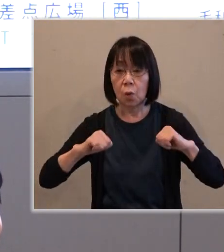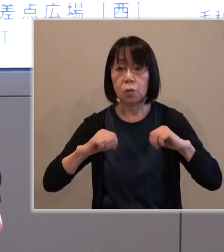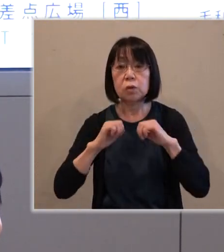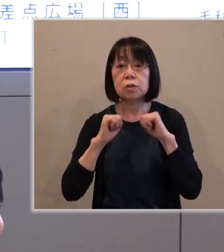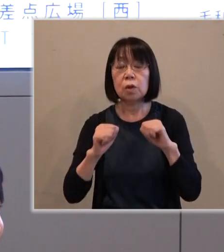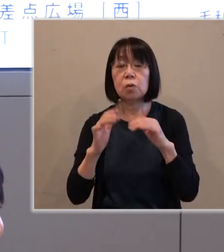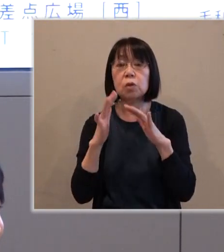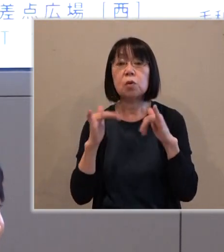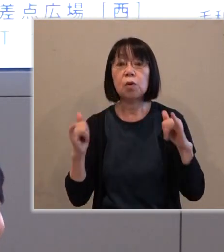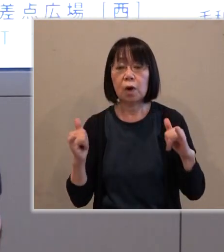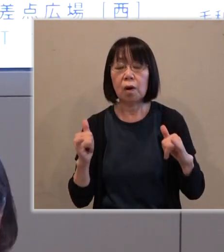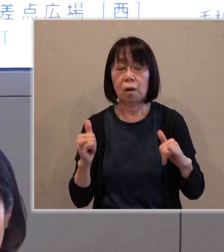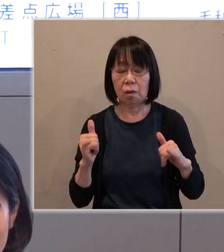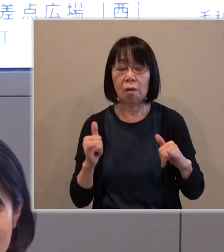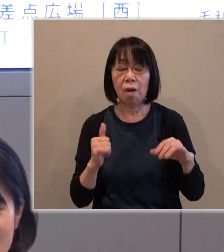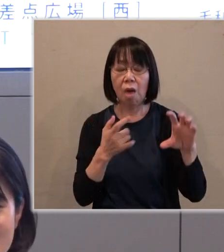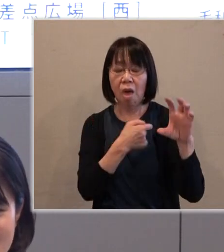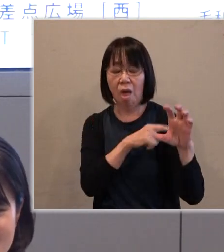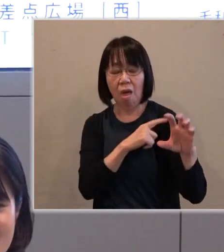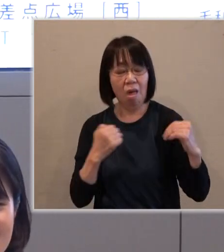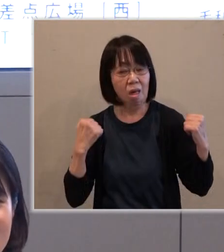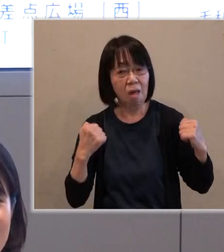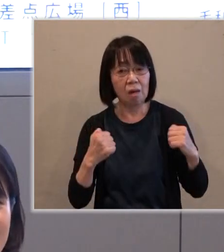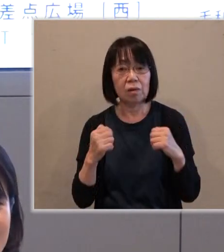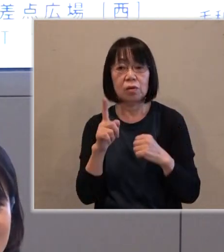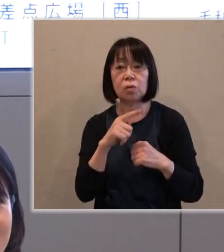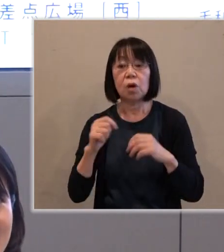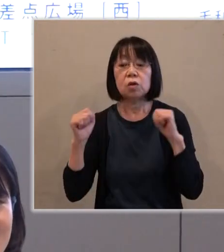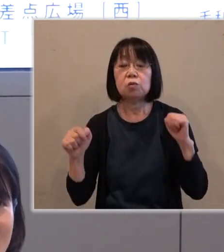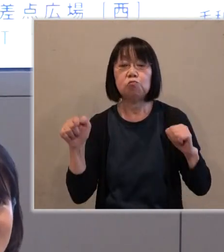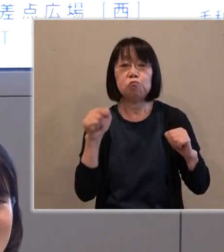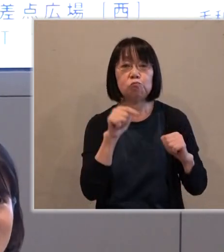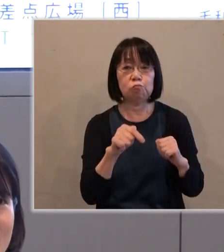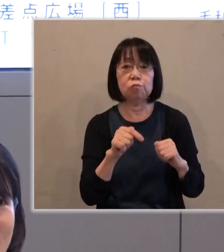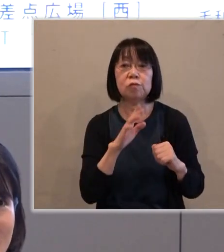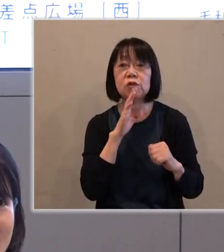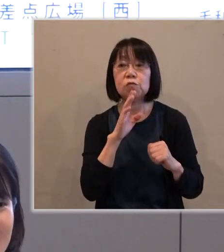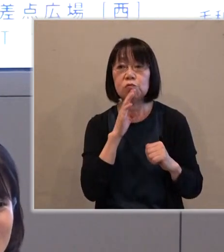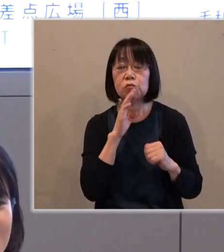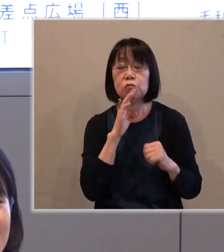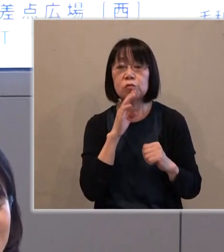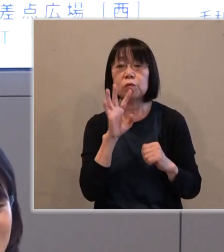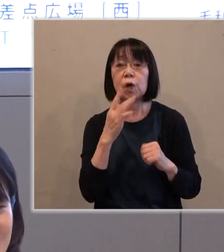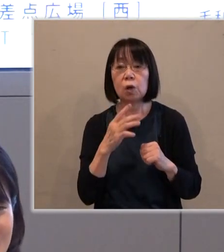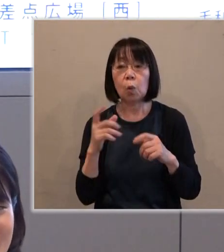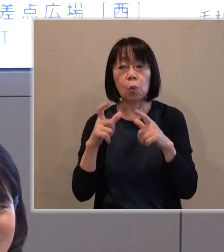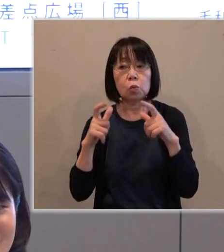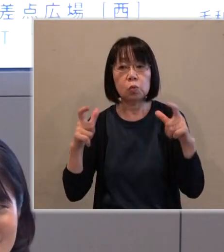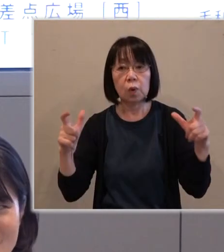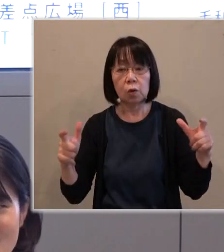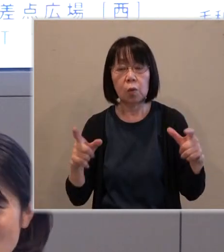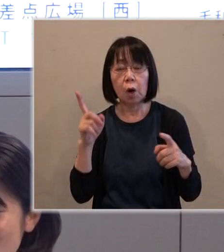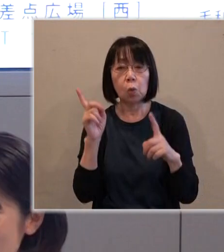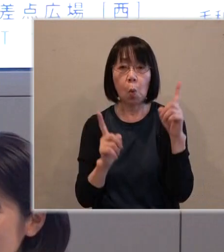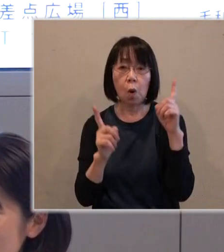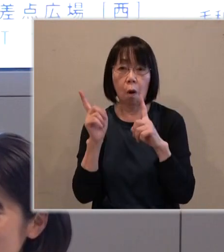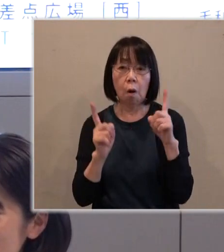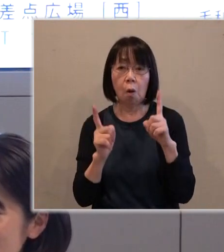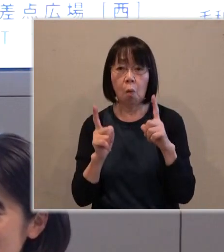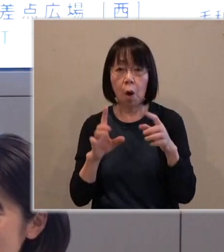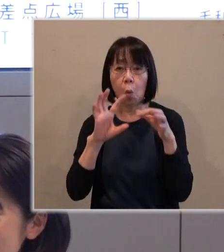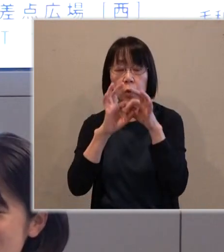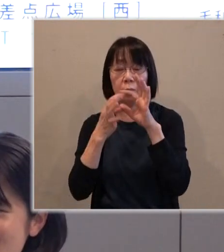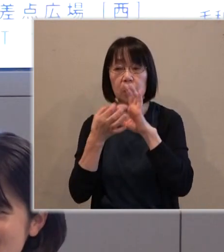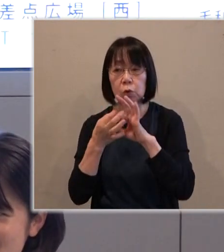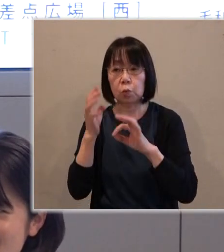々がすごいエネルギッシュな方々がいるのは事実です。で増えてるかどうか増えるかどうかは、もうオリンピックパラリ